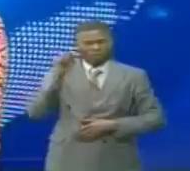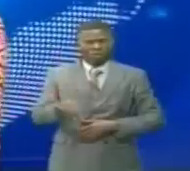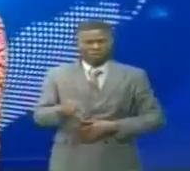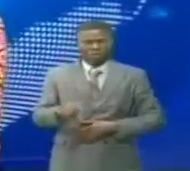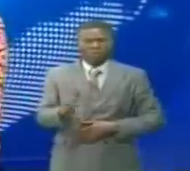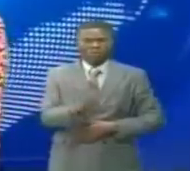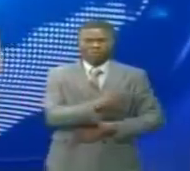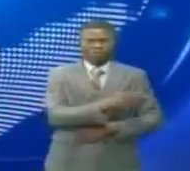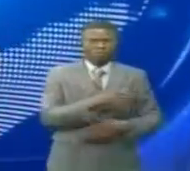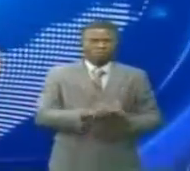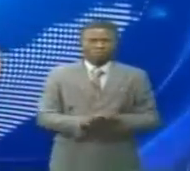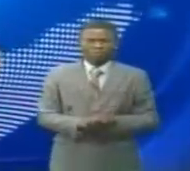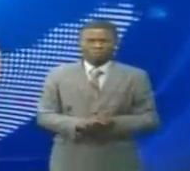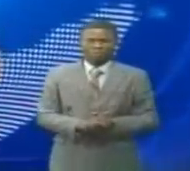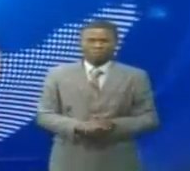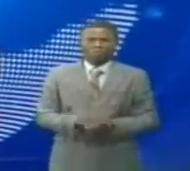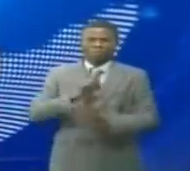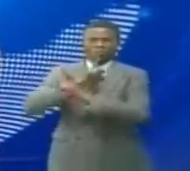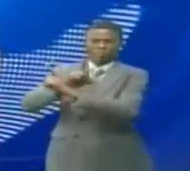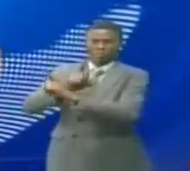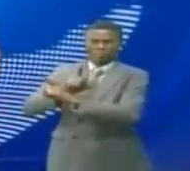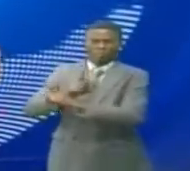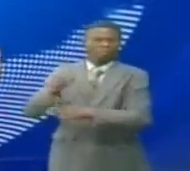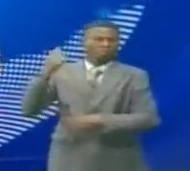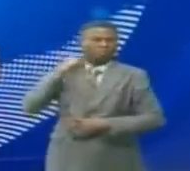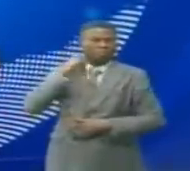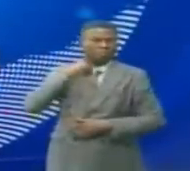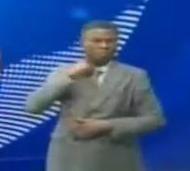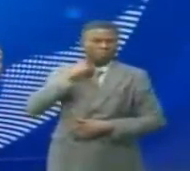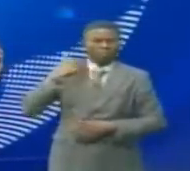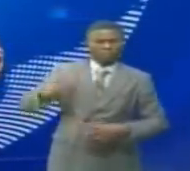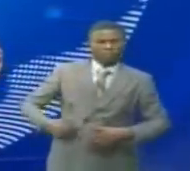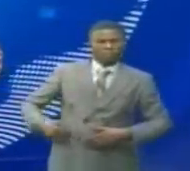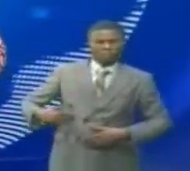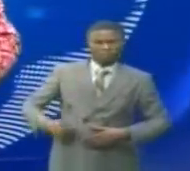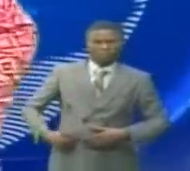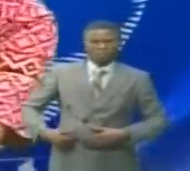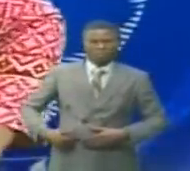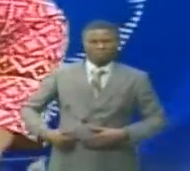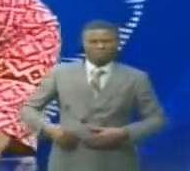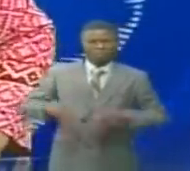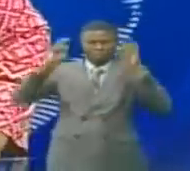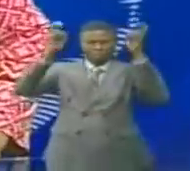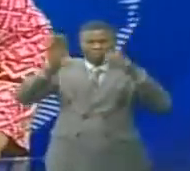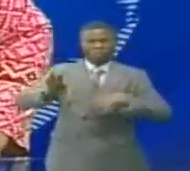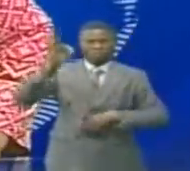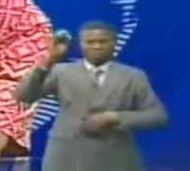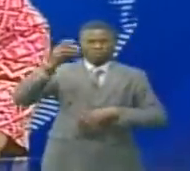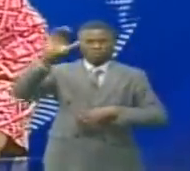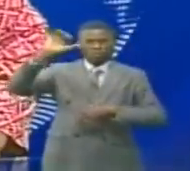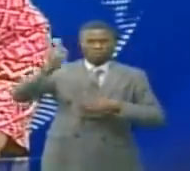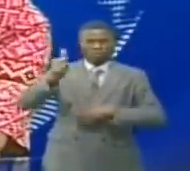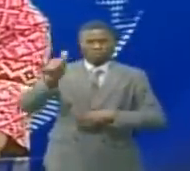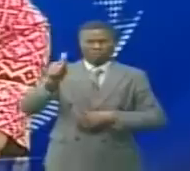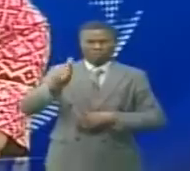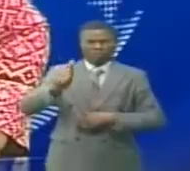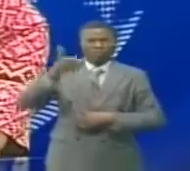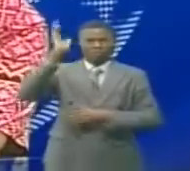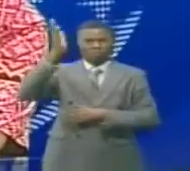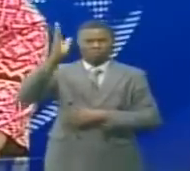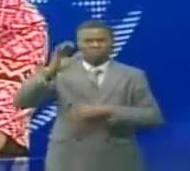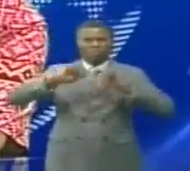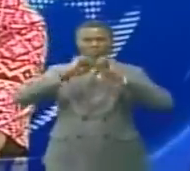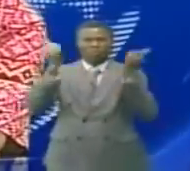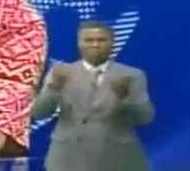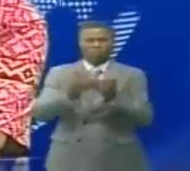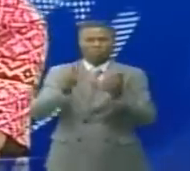Kinshasa. Prévention en médecine et en chirurgie, thème retenu au 10e congrès de l'Association des